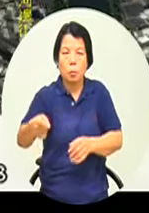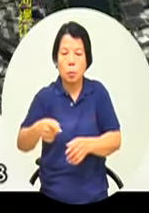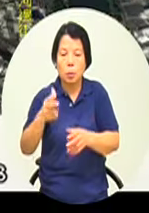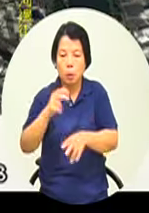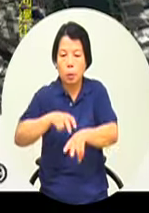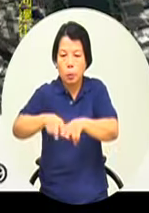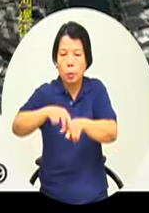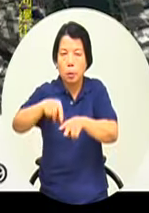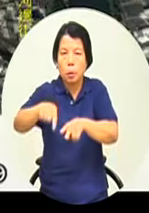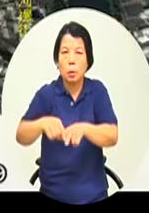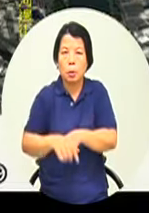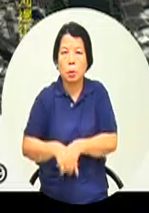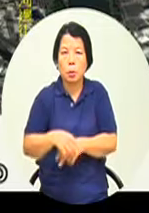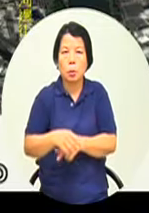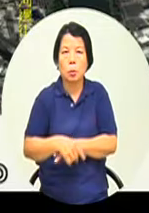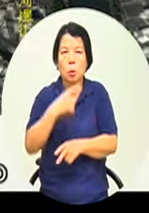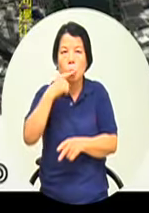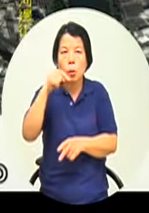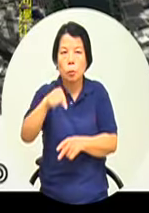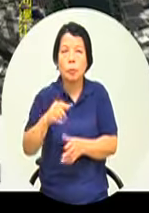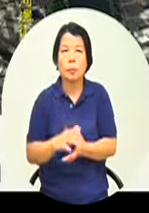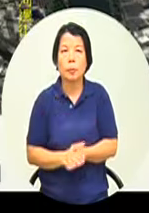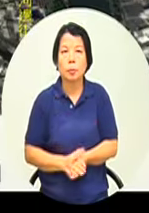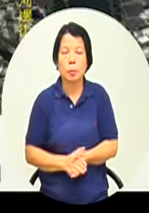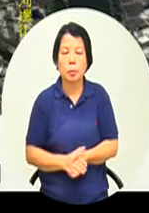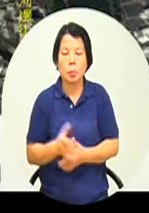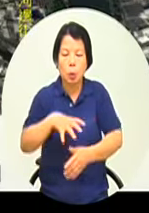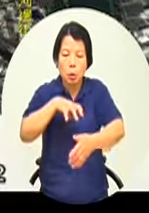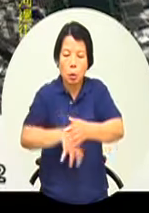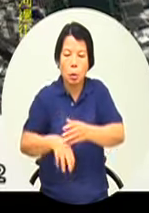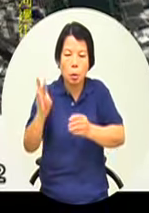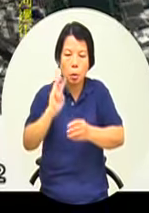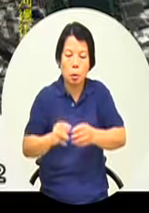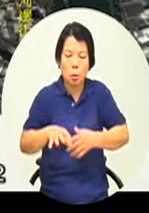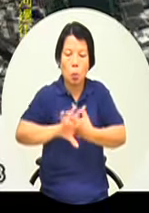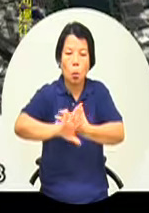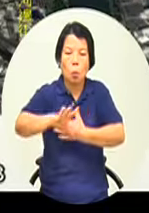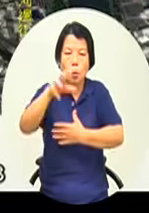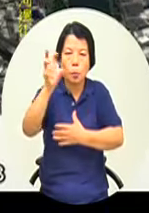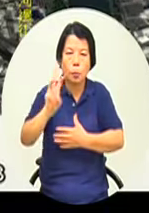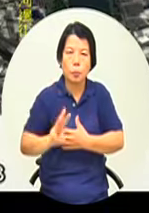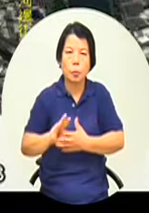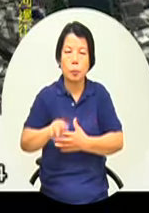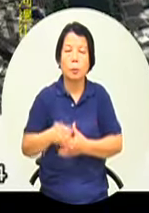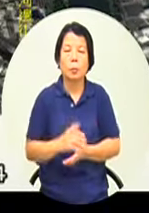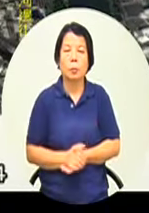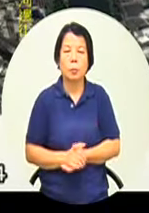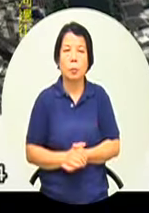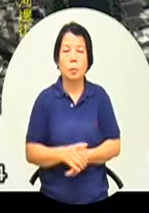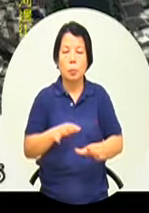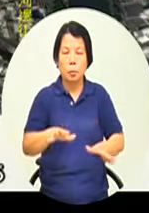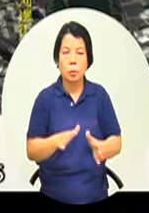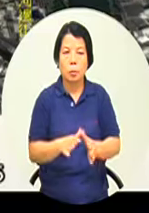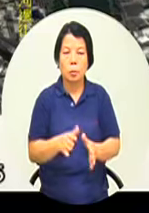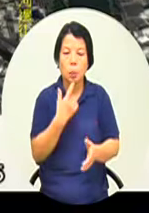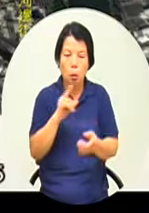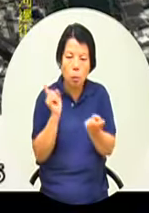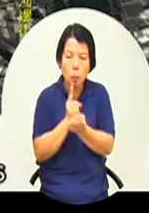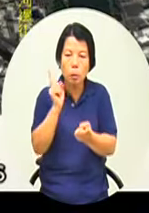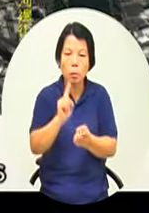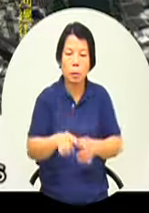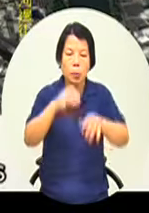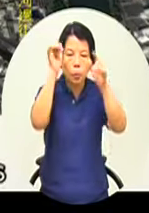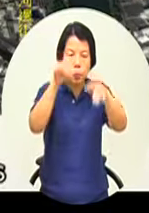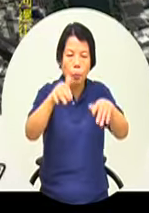边哦，红色这个范围哦。我们讲内水跟外水，刚刚局长也提到哈，那这边我们简单讲，它会遇到什么雨